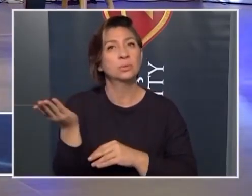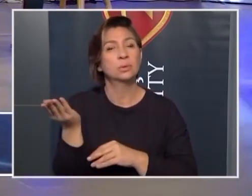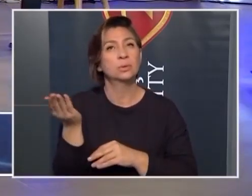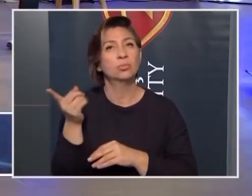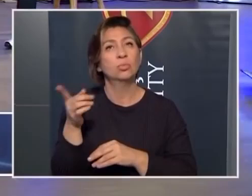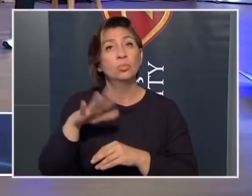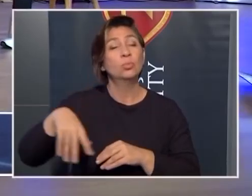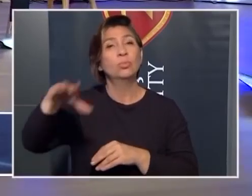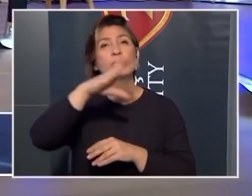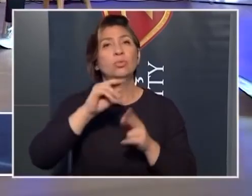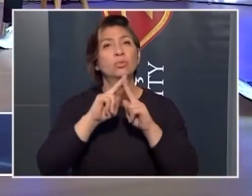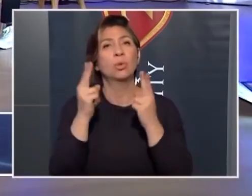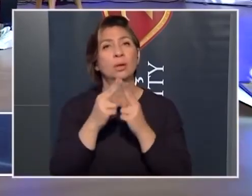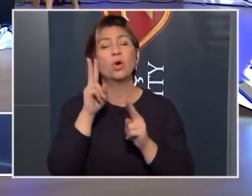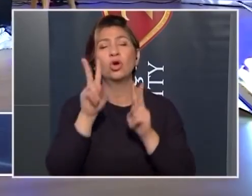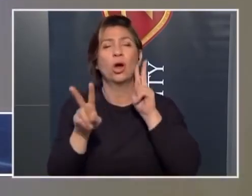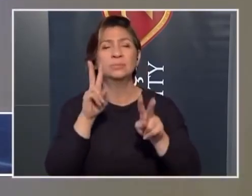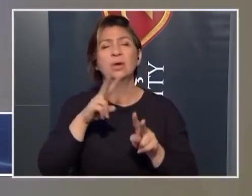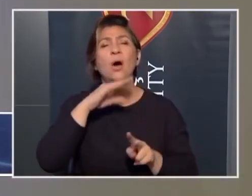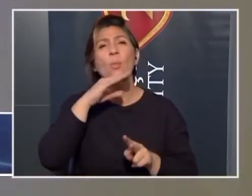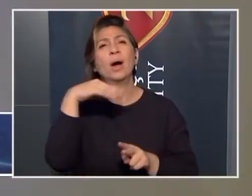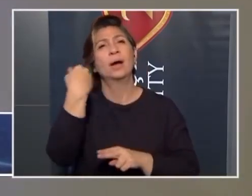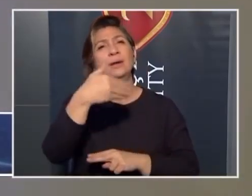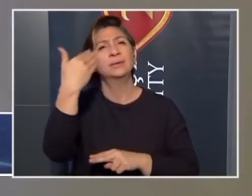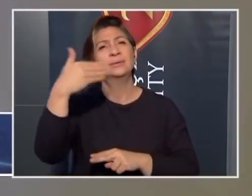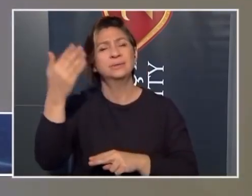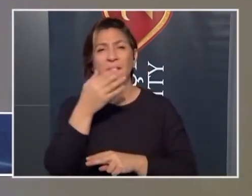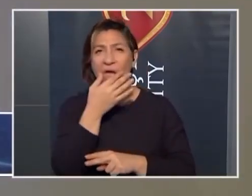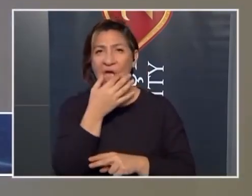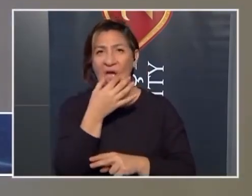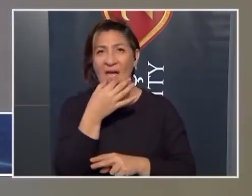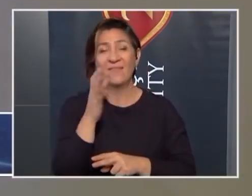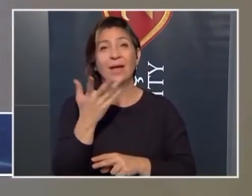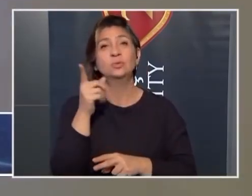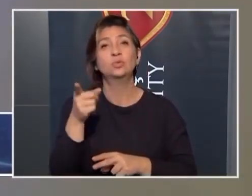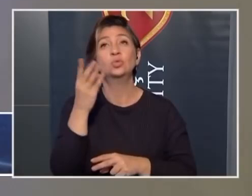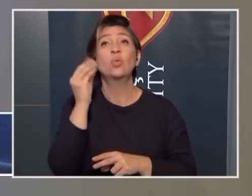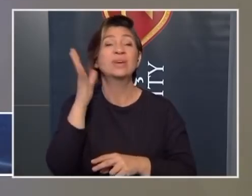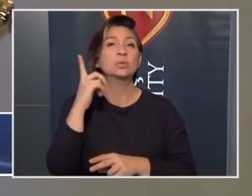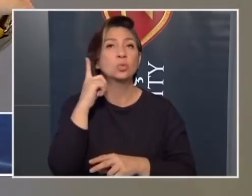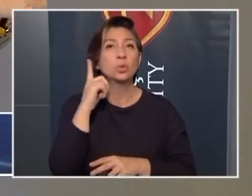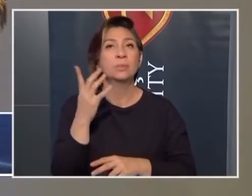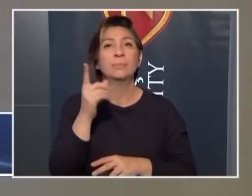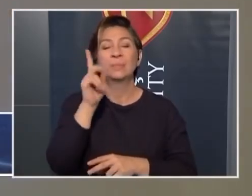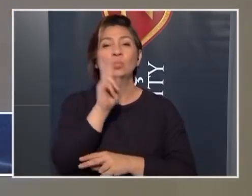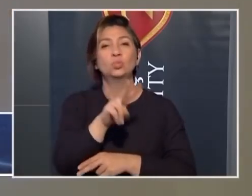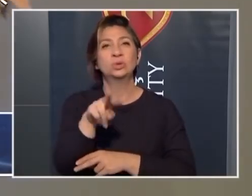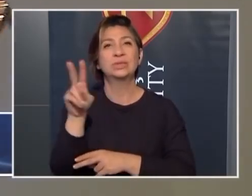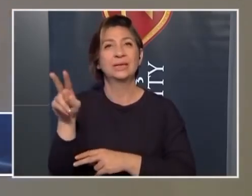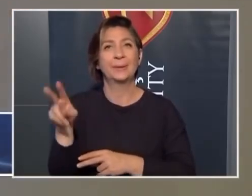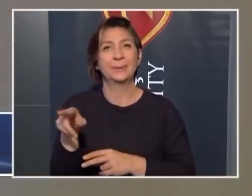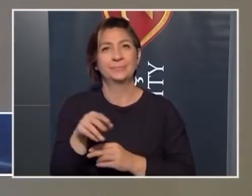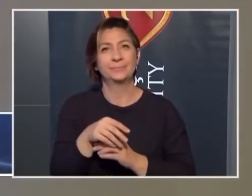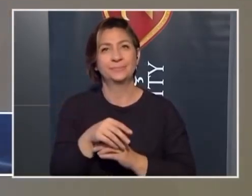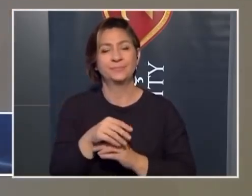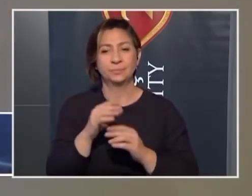Bu bütün dünyada rastlayabileceğimiz yurt dışı seyahatlerinde filan ya da şunu mesela çok duyuyorum. Bir müzenin